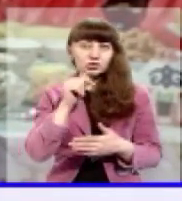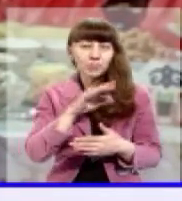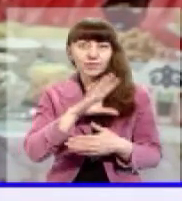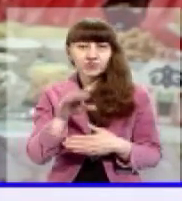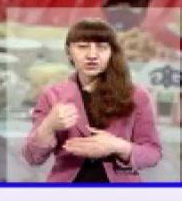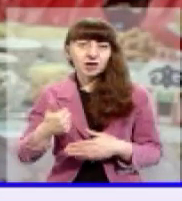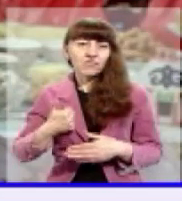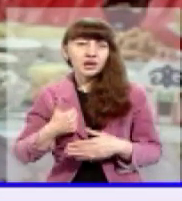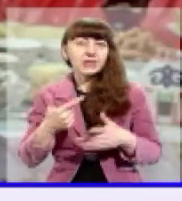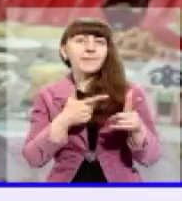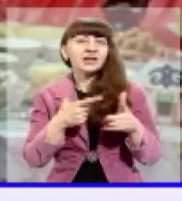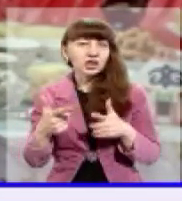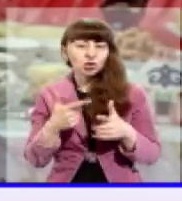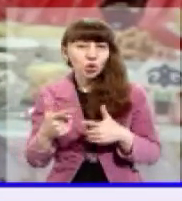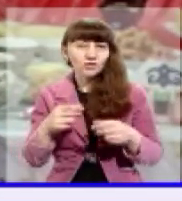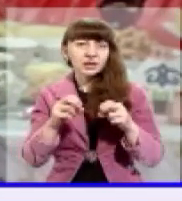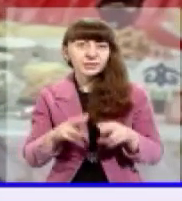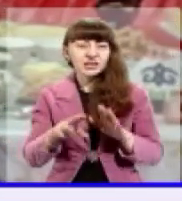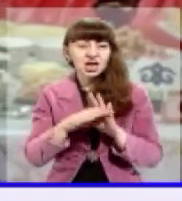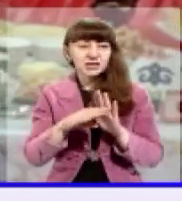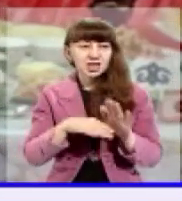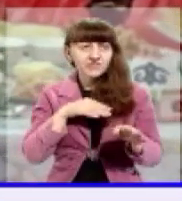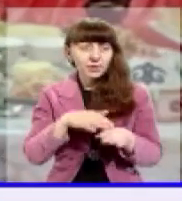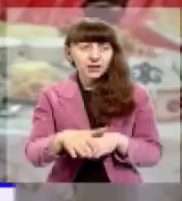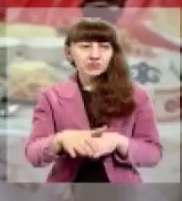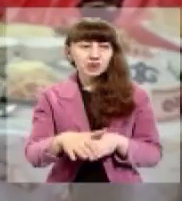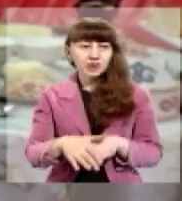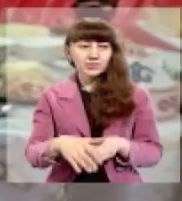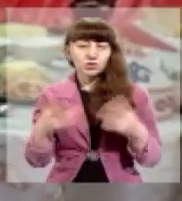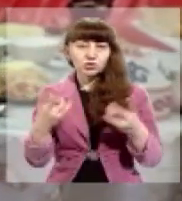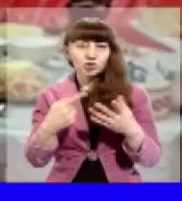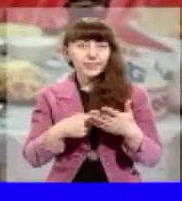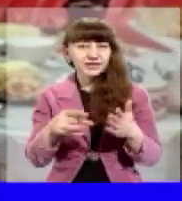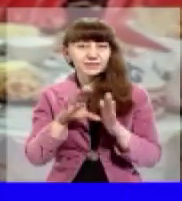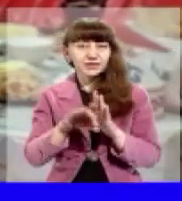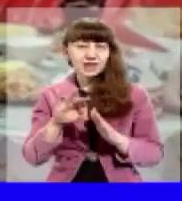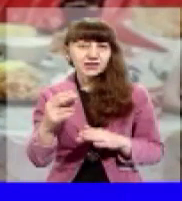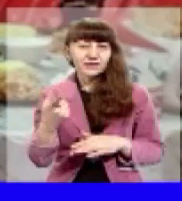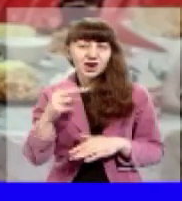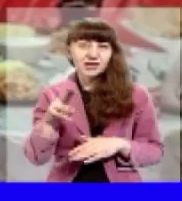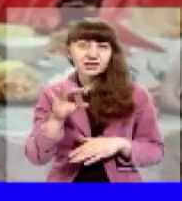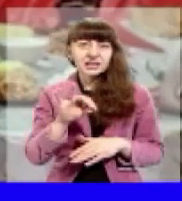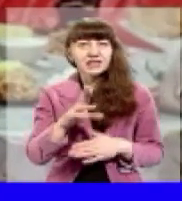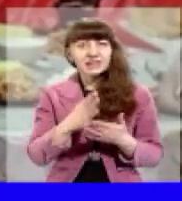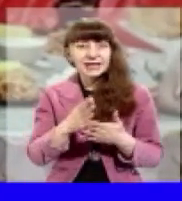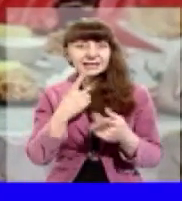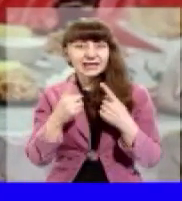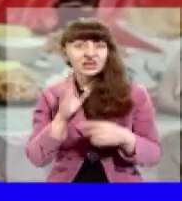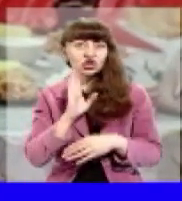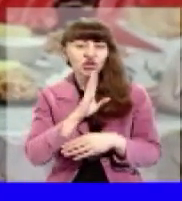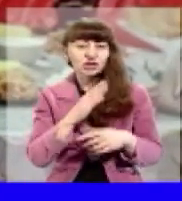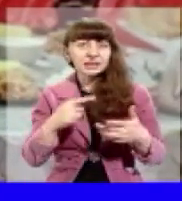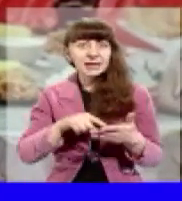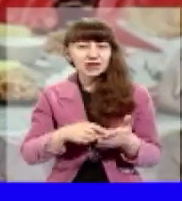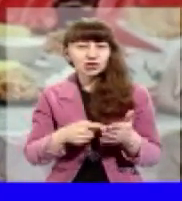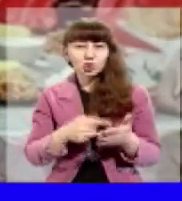проходим военную подготовку, выполняем специальные задания. Но стоит отметить, что при Национальной гвардии действует Совет женщин, основная цель